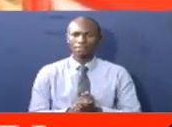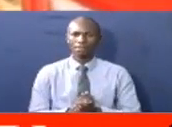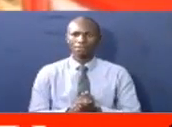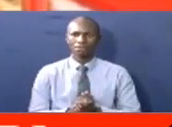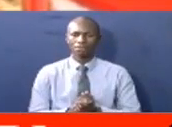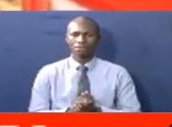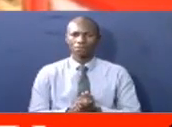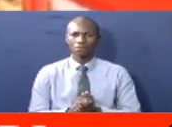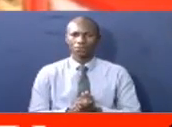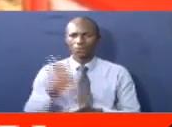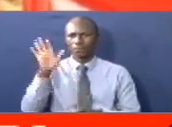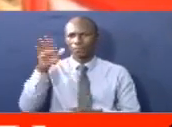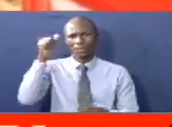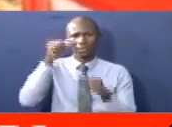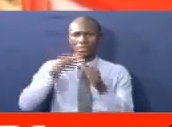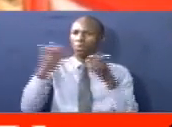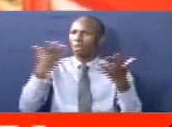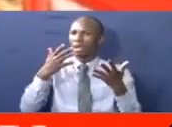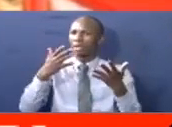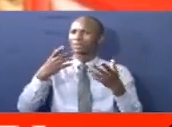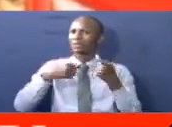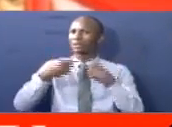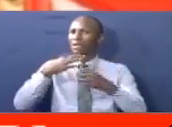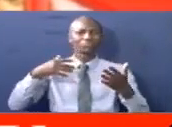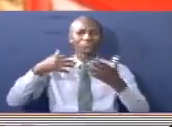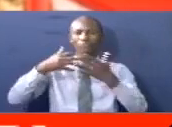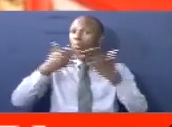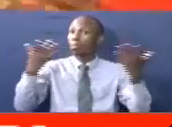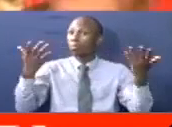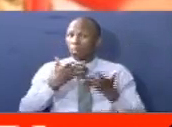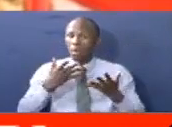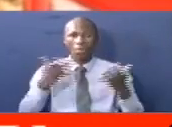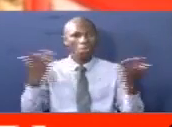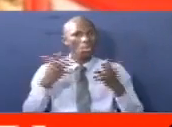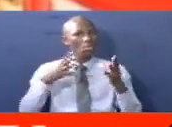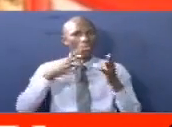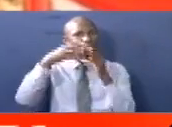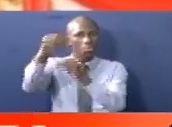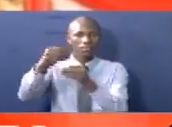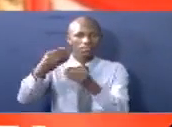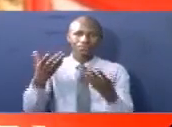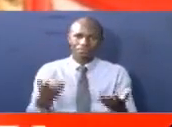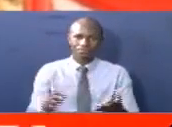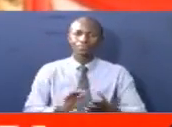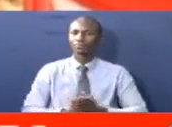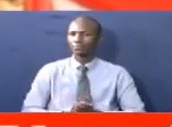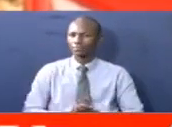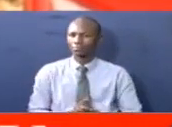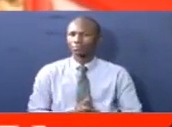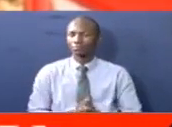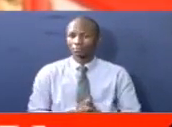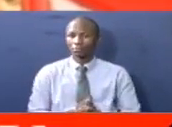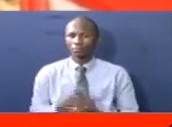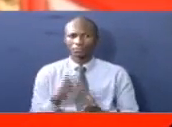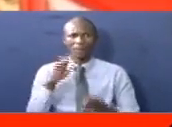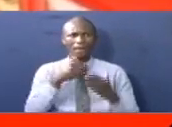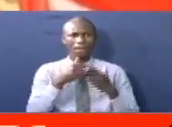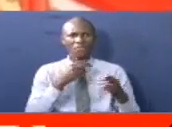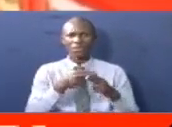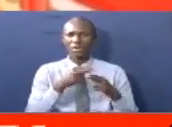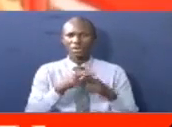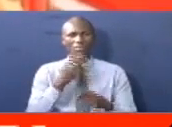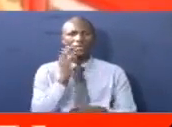To remember where we are coming from and where we are going. It used to be called Kenyatta